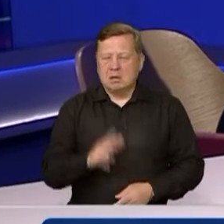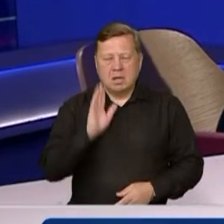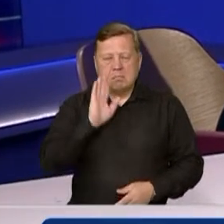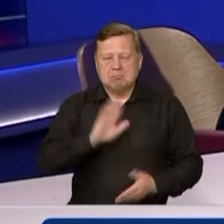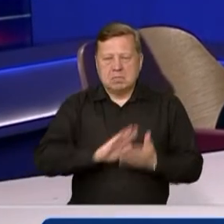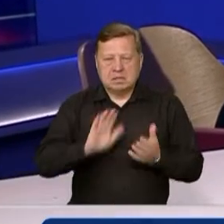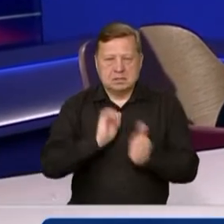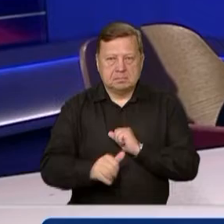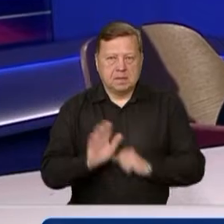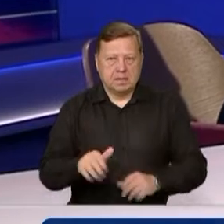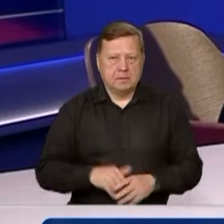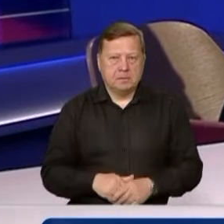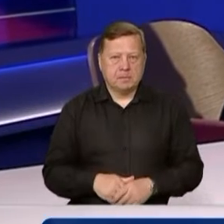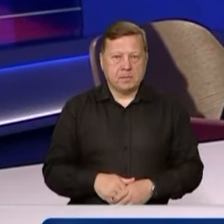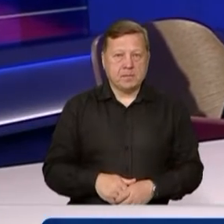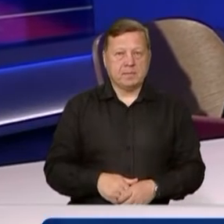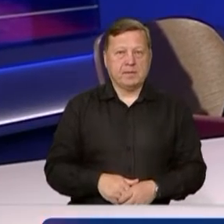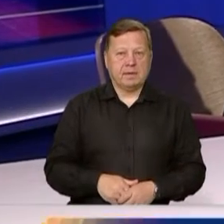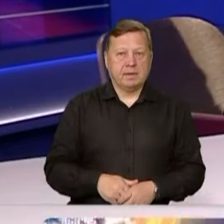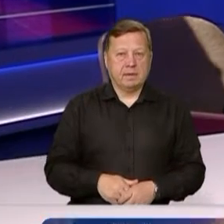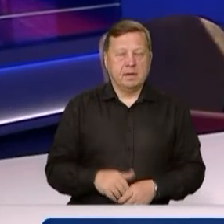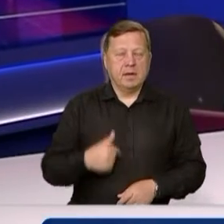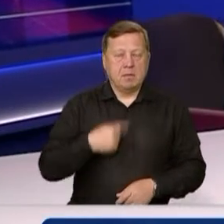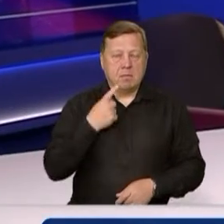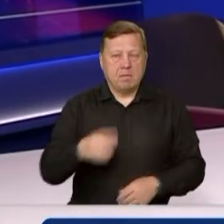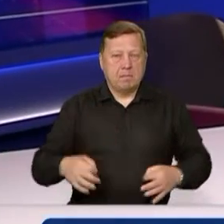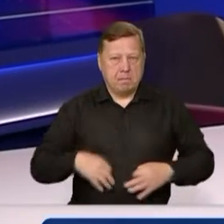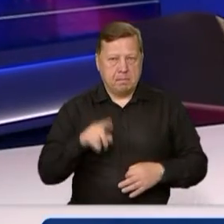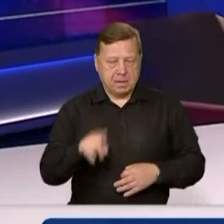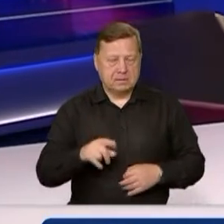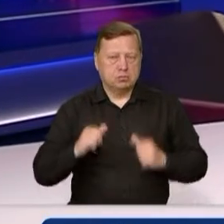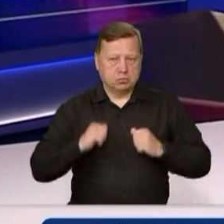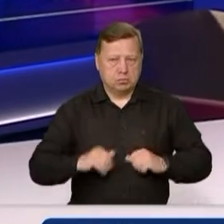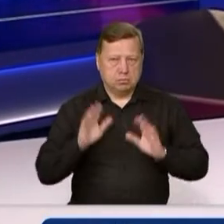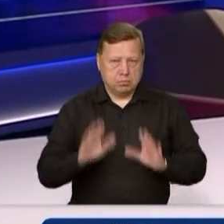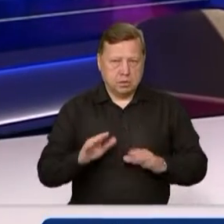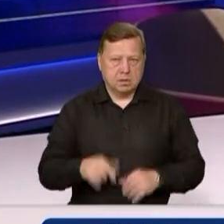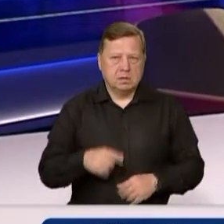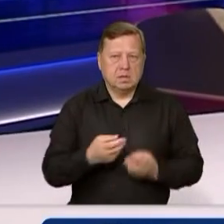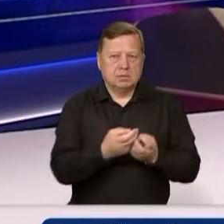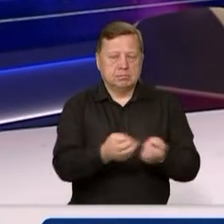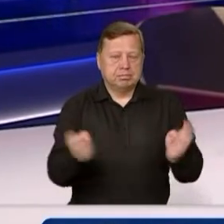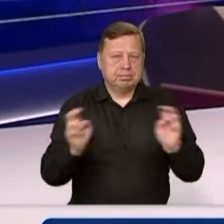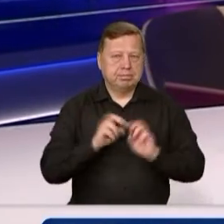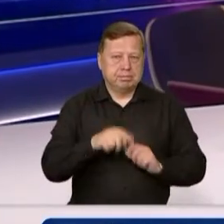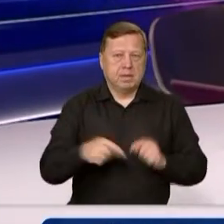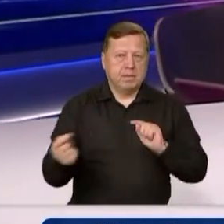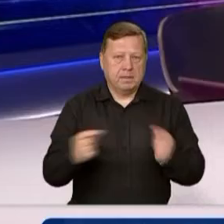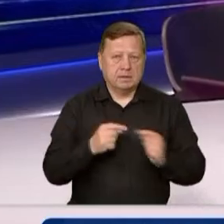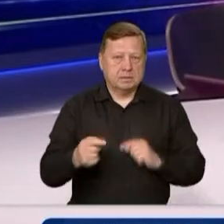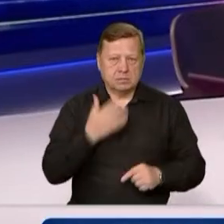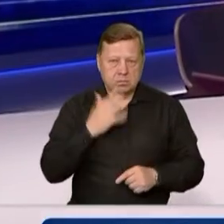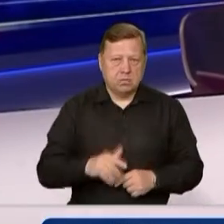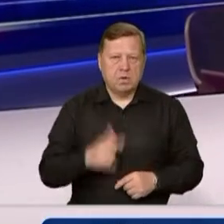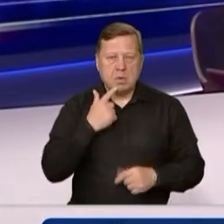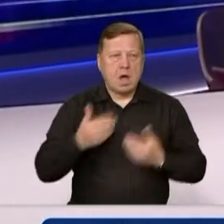Zresztą muszę państwa też uspokoić, że żaden z uczestników tej dyskusji, no nie będę oczywiście wchodził w jej szczegóły, nie przejawiał